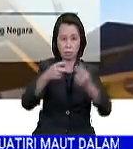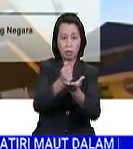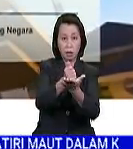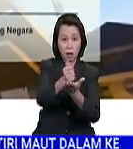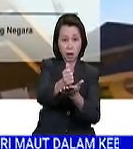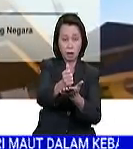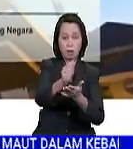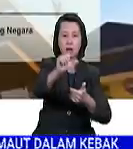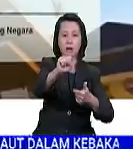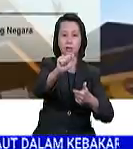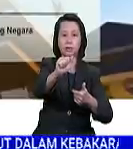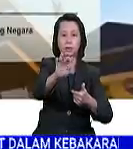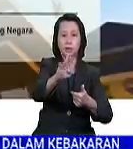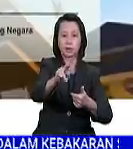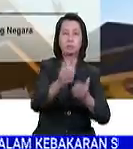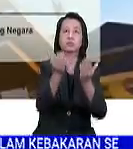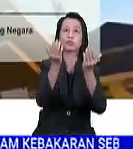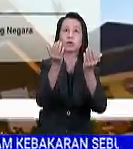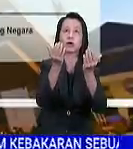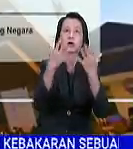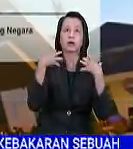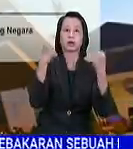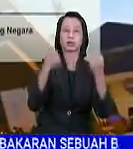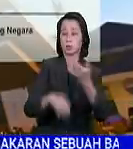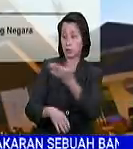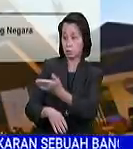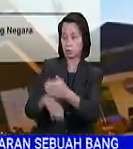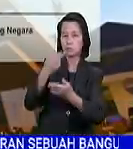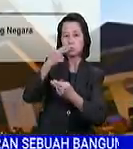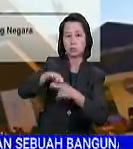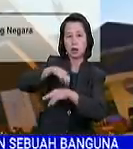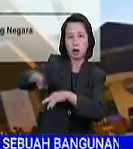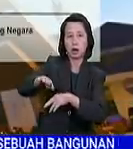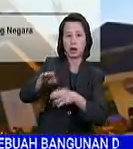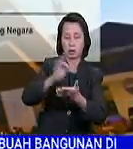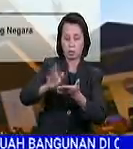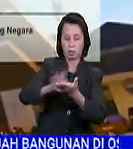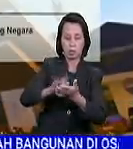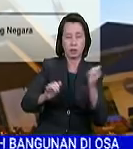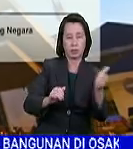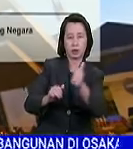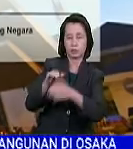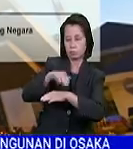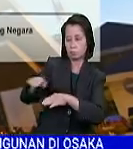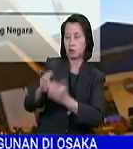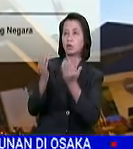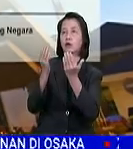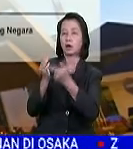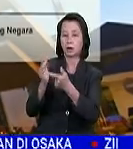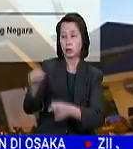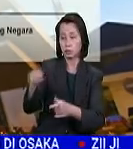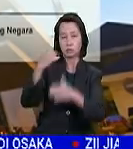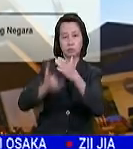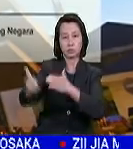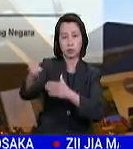amanah negara Mohamad sabu mendoakan kesehatan beliau melalui antara di media sosial masing-masing to download tema hadir